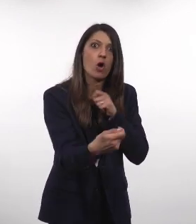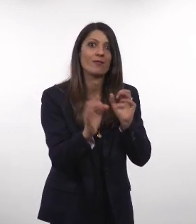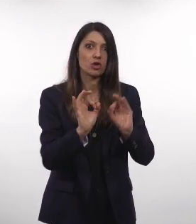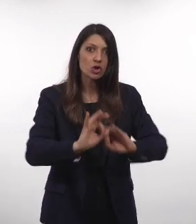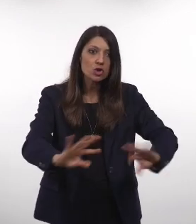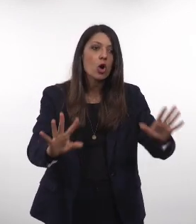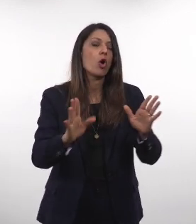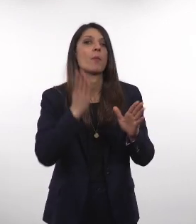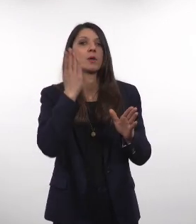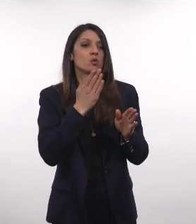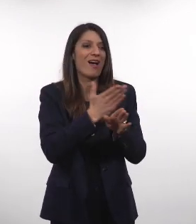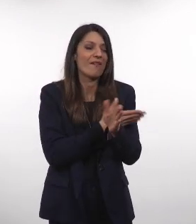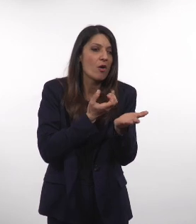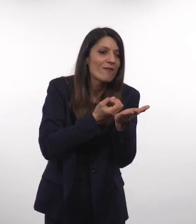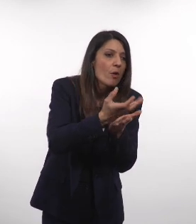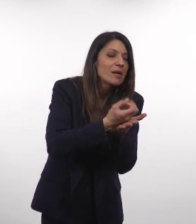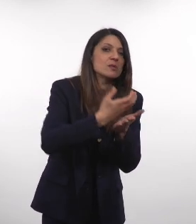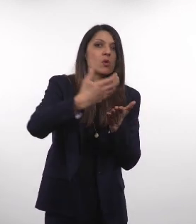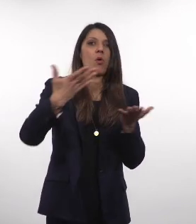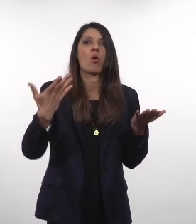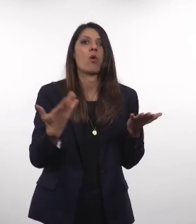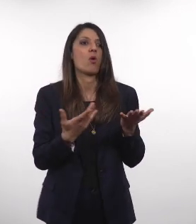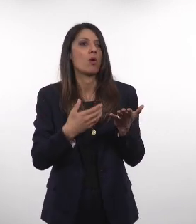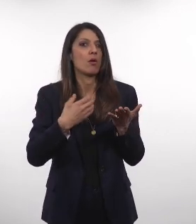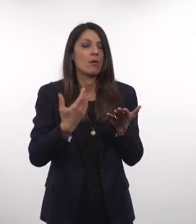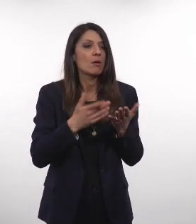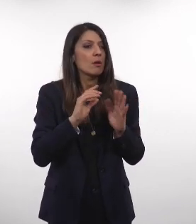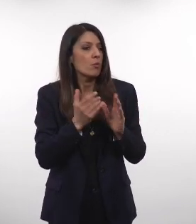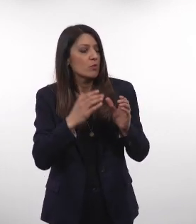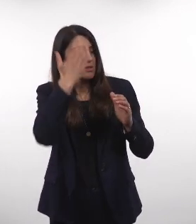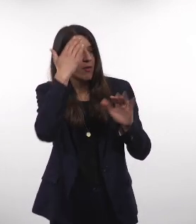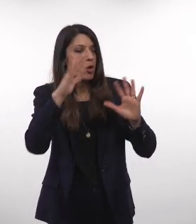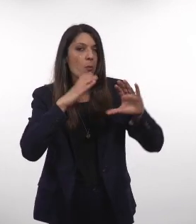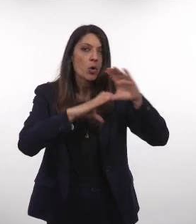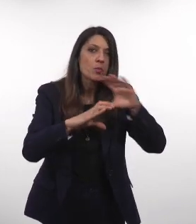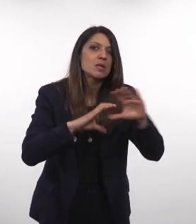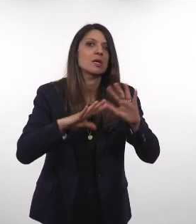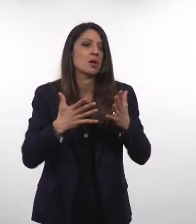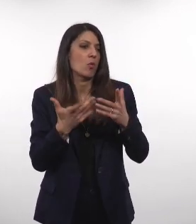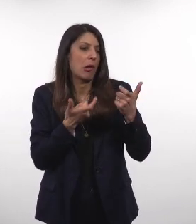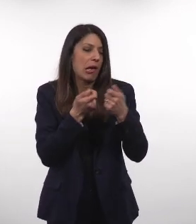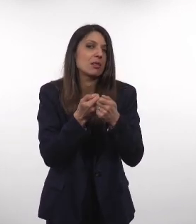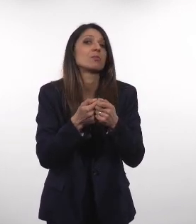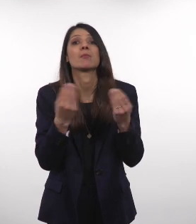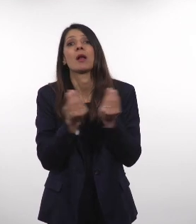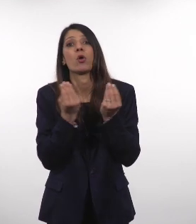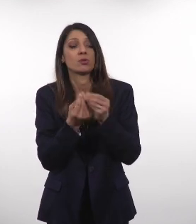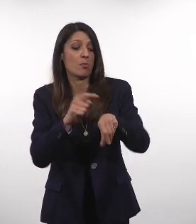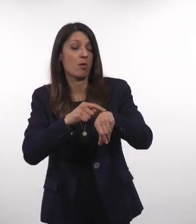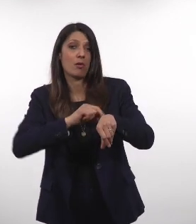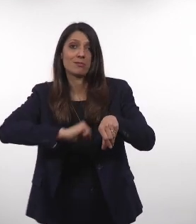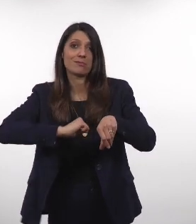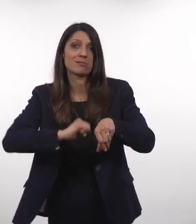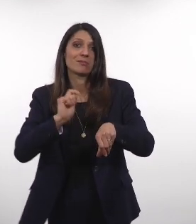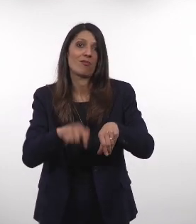d'avoir des informations en amont, savoir un petit peu comment faire, comment communiquer. Et malheureusement, en fait, ce temps qui va